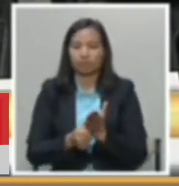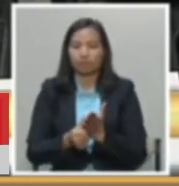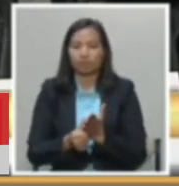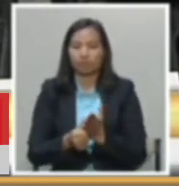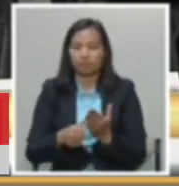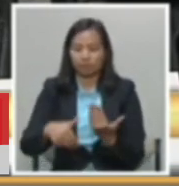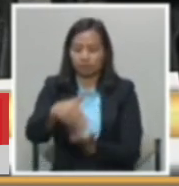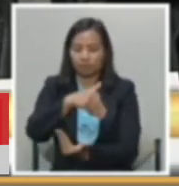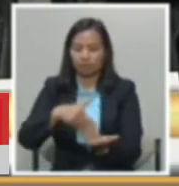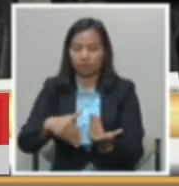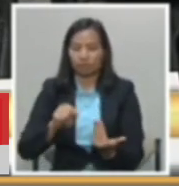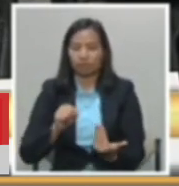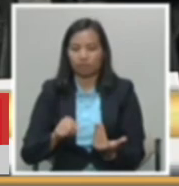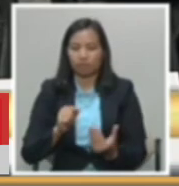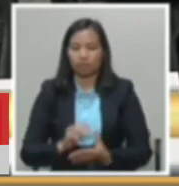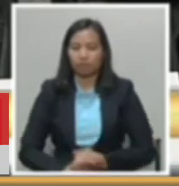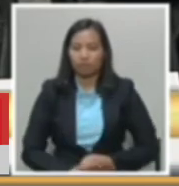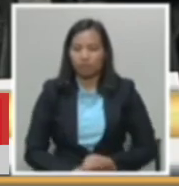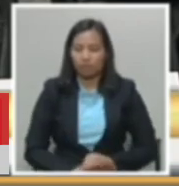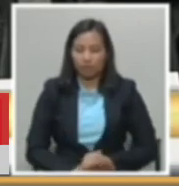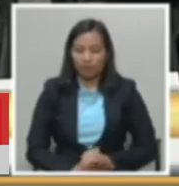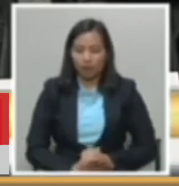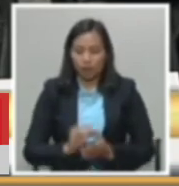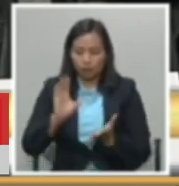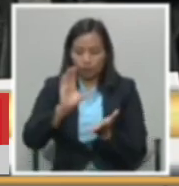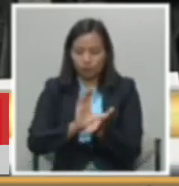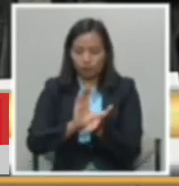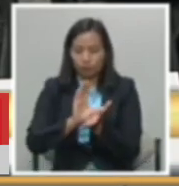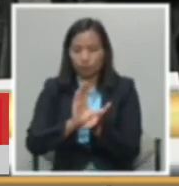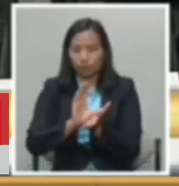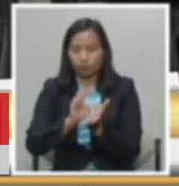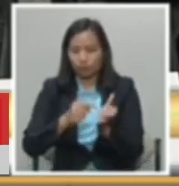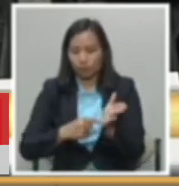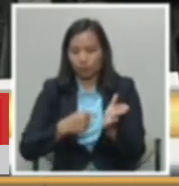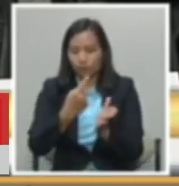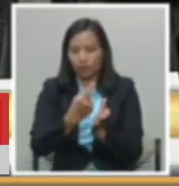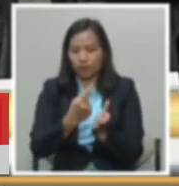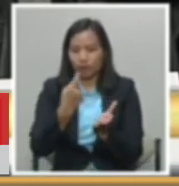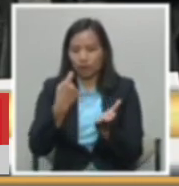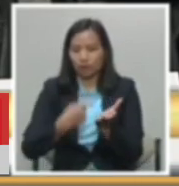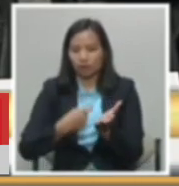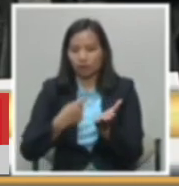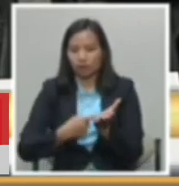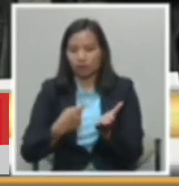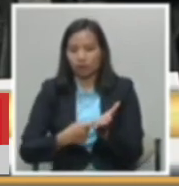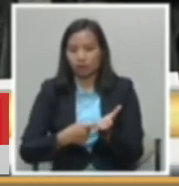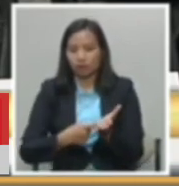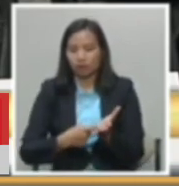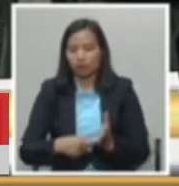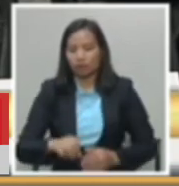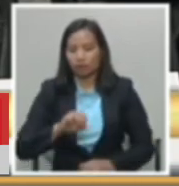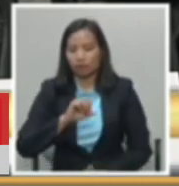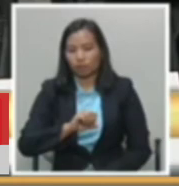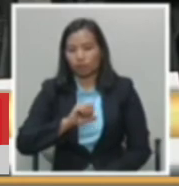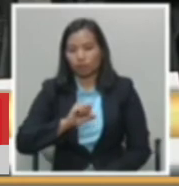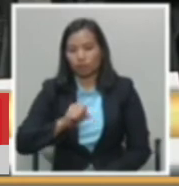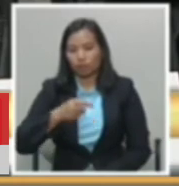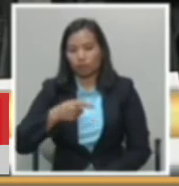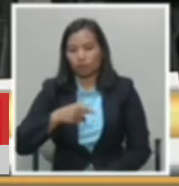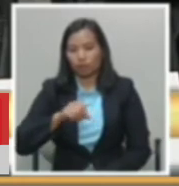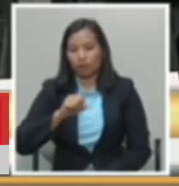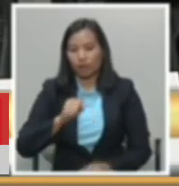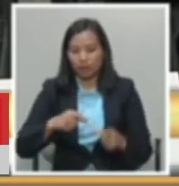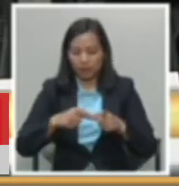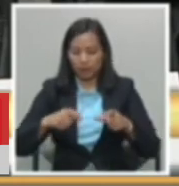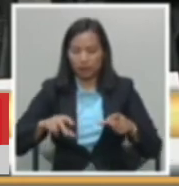วกนี้ครับเรามีกองทุนแรกกองทุนประกันหลักประกันสุขภาพ30บา